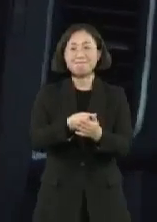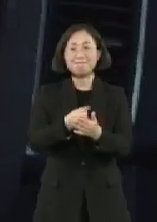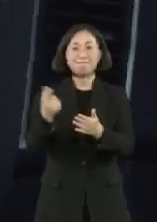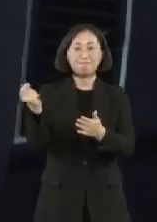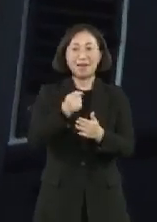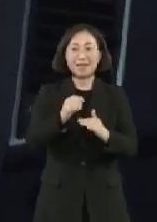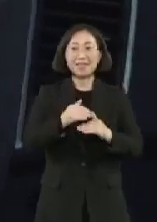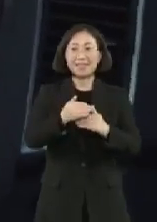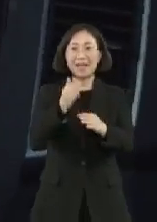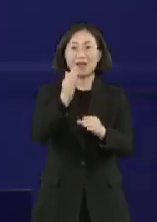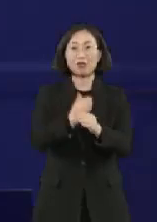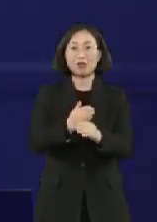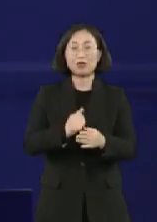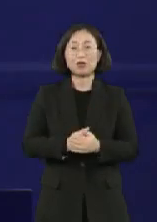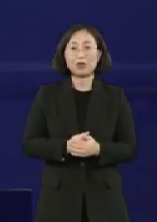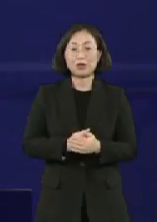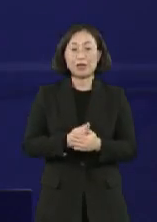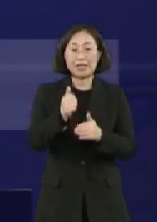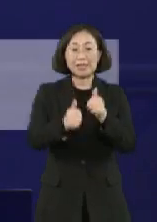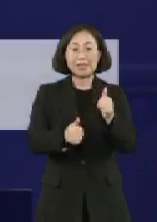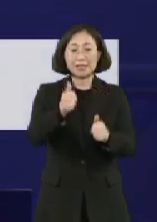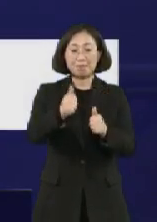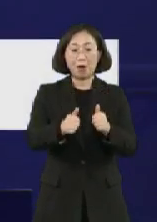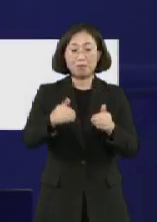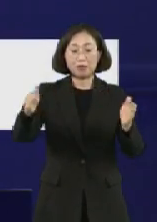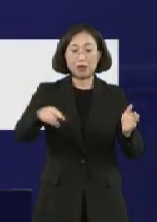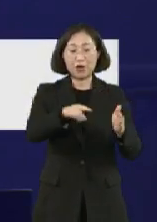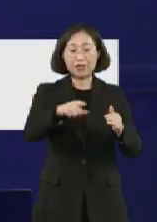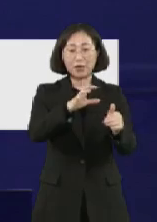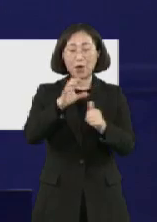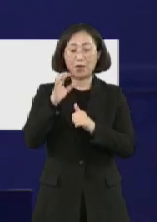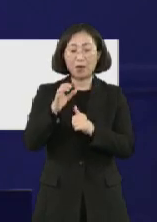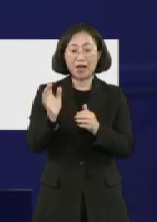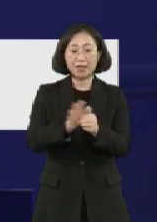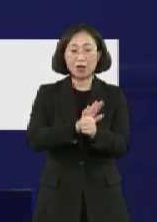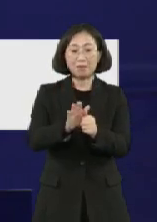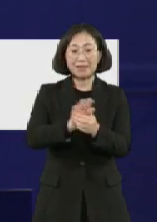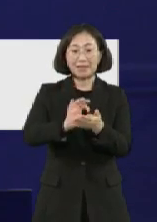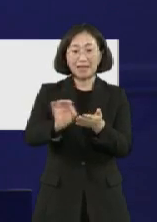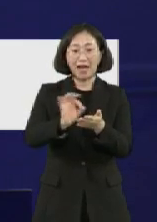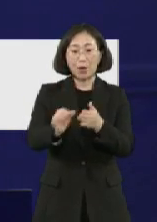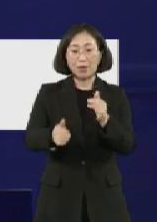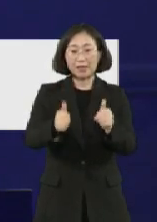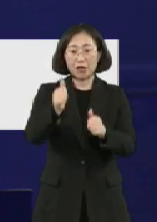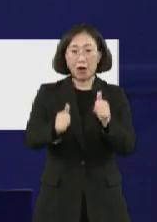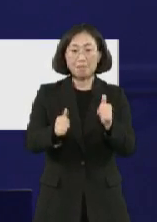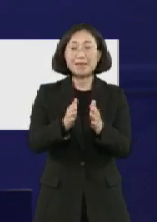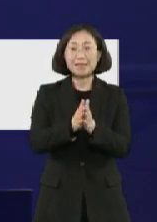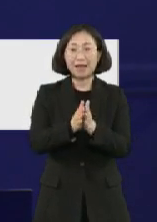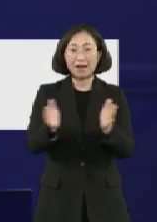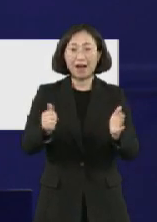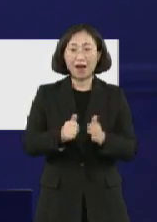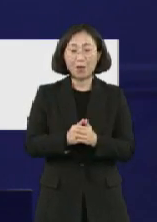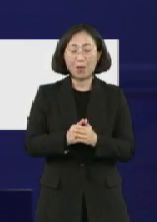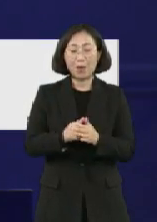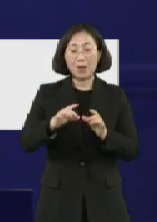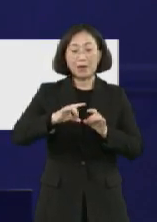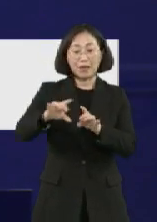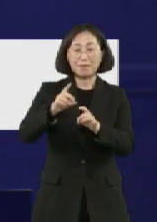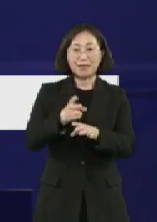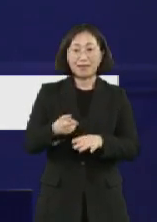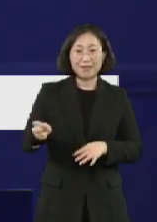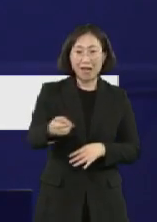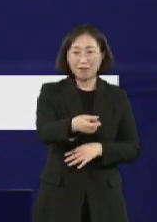빨라졌습니다. 자율주행차 시범 운행지구를 활용해서 서비스 상용화 테스트에 착수하고 자율차 서비스를